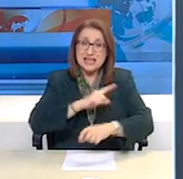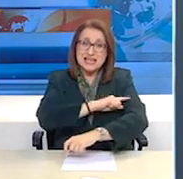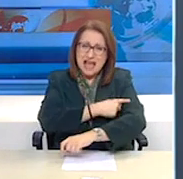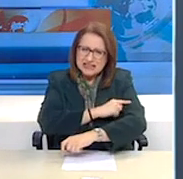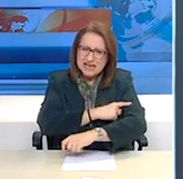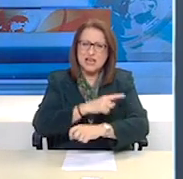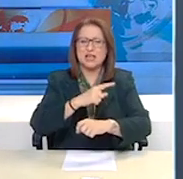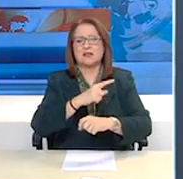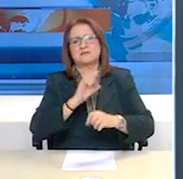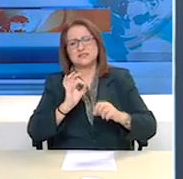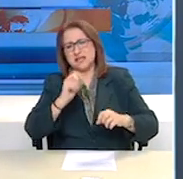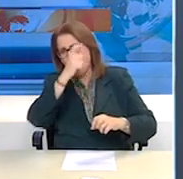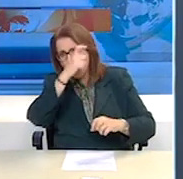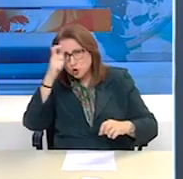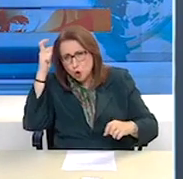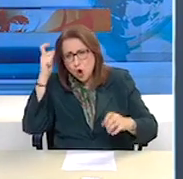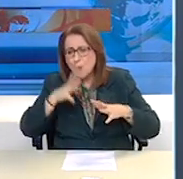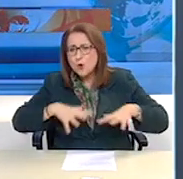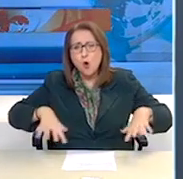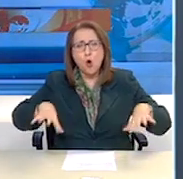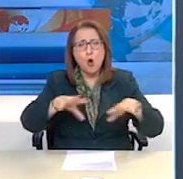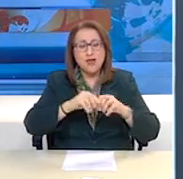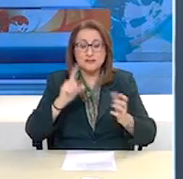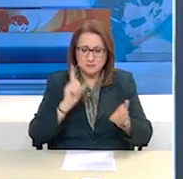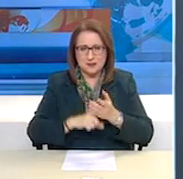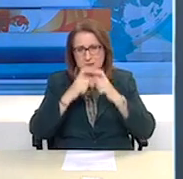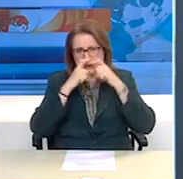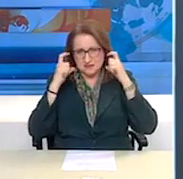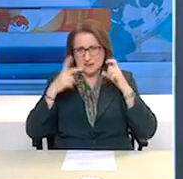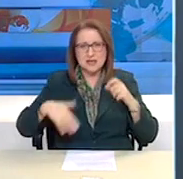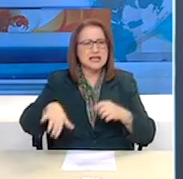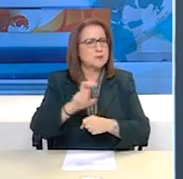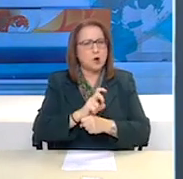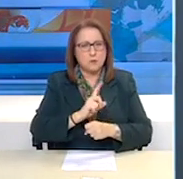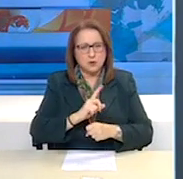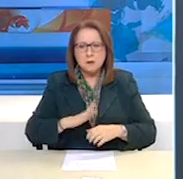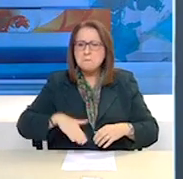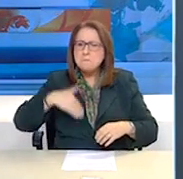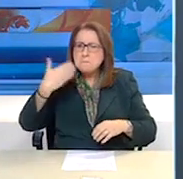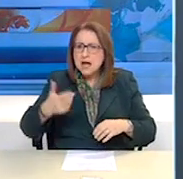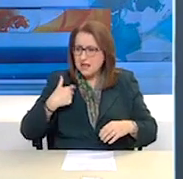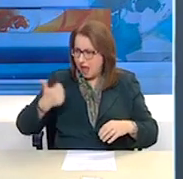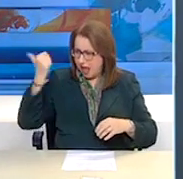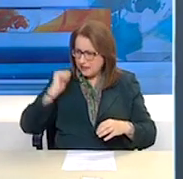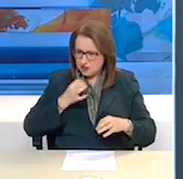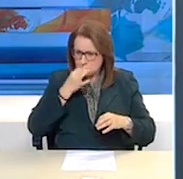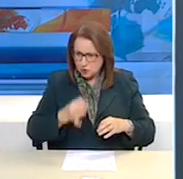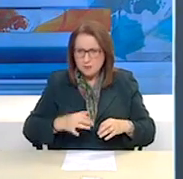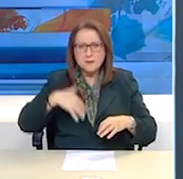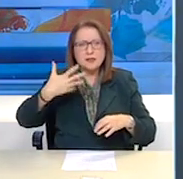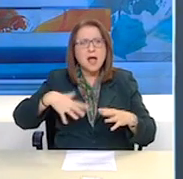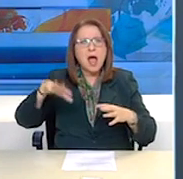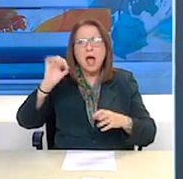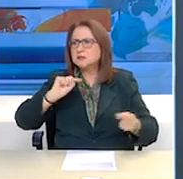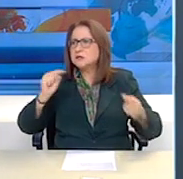φορούν μάσκες. Αντιλήφθηκα πως υπάρχει μια διχογνωμία. Κάποιοι εμπειρηγνώμονες, συμπεριλαμβανομένου του Διευθυντή του